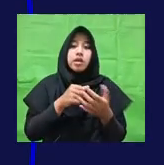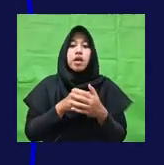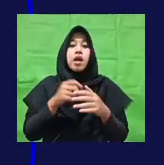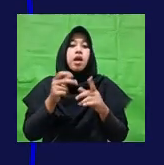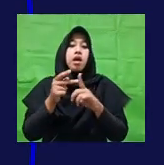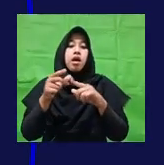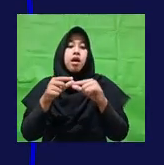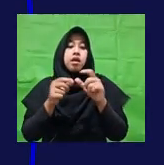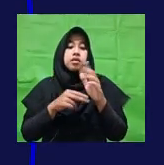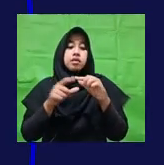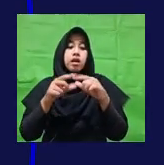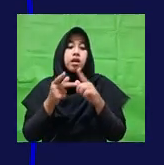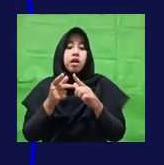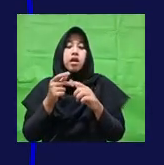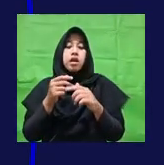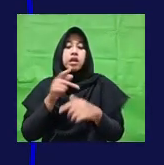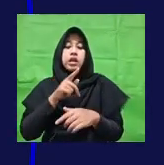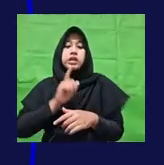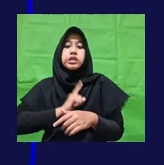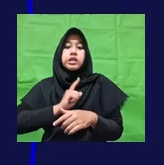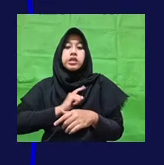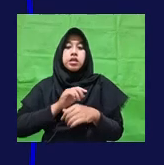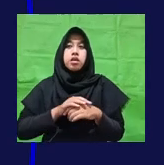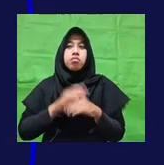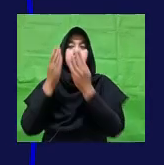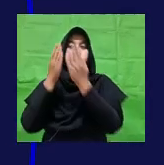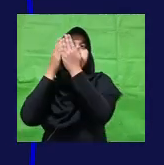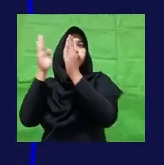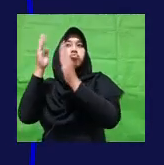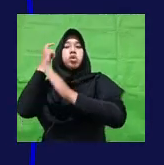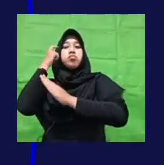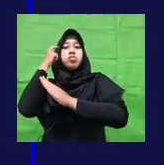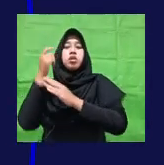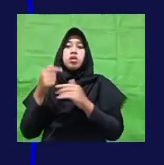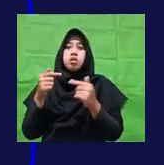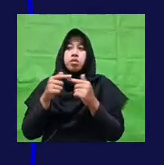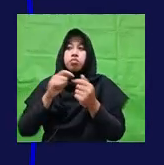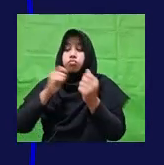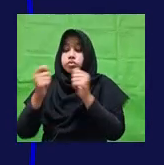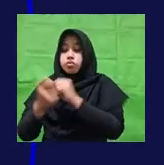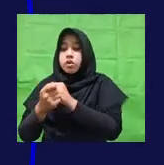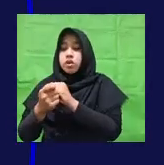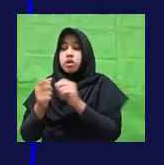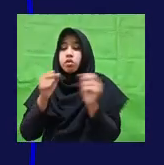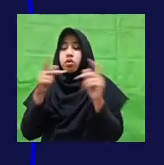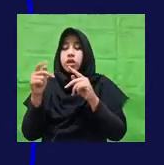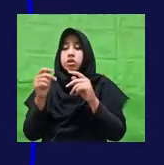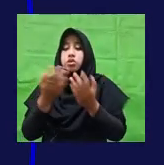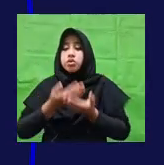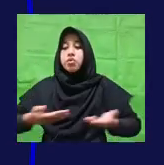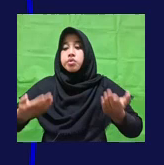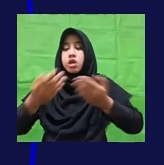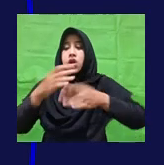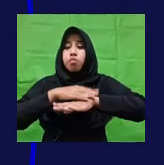memperluas cakrawala literasi melalui persentuhan dan pertukaran dengan konteks sosial budaya di wilayah